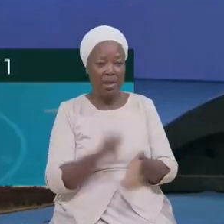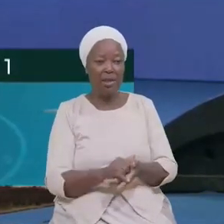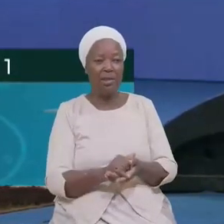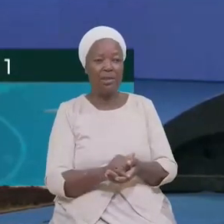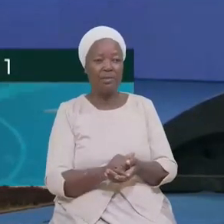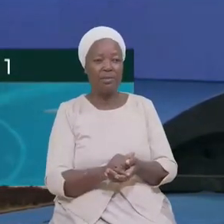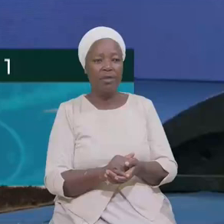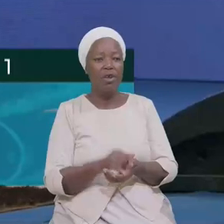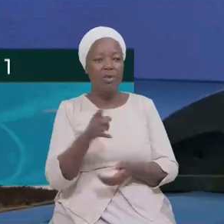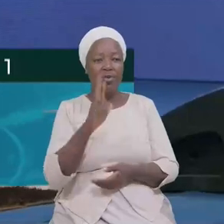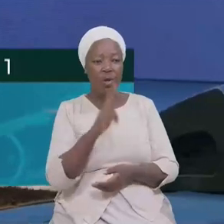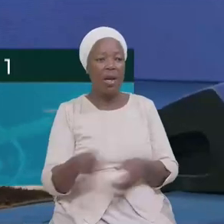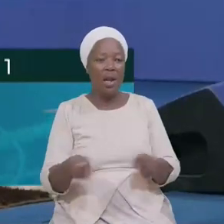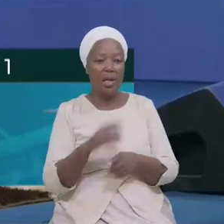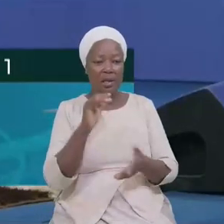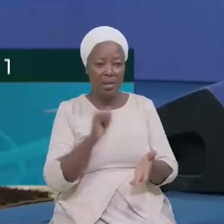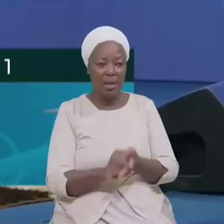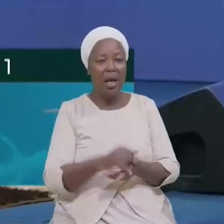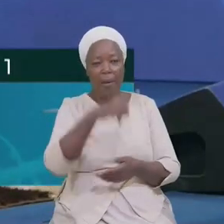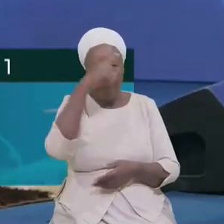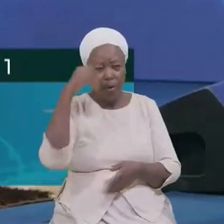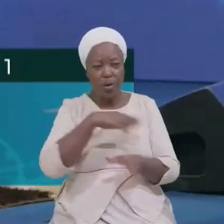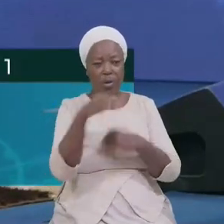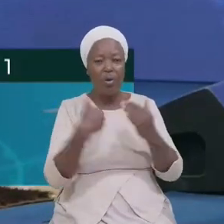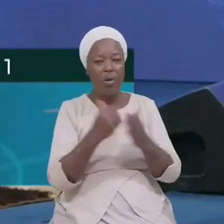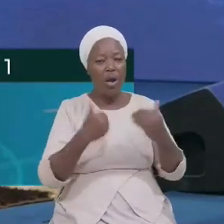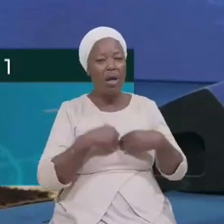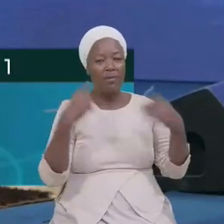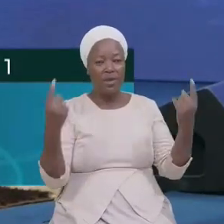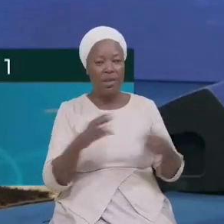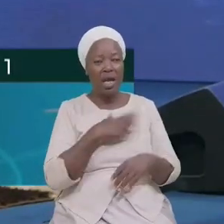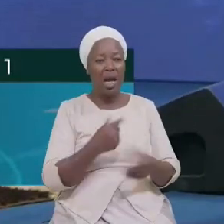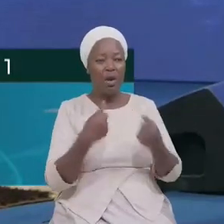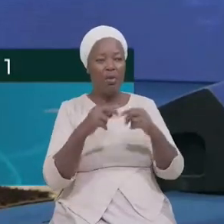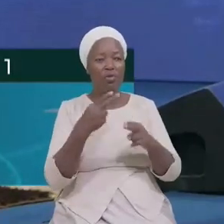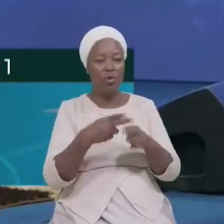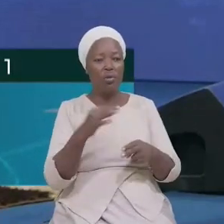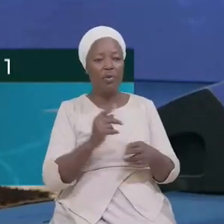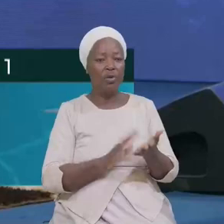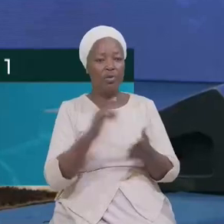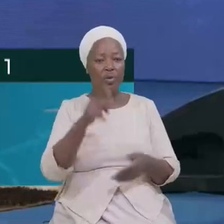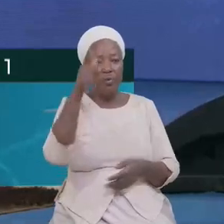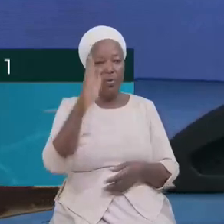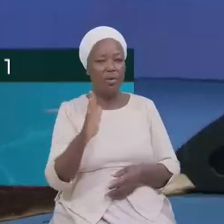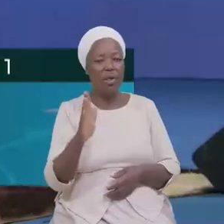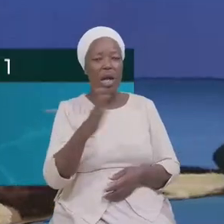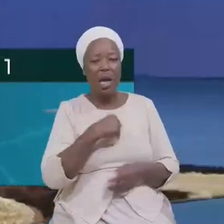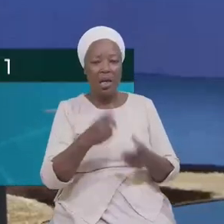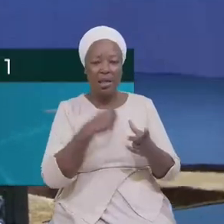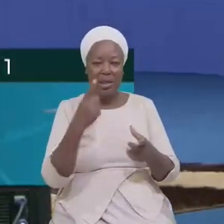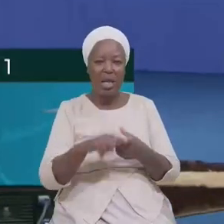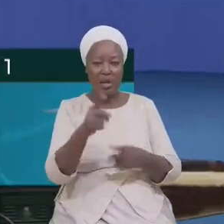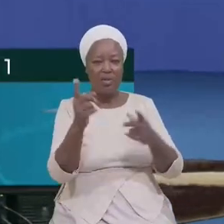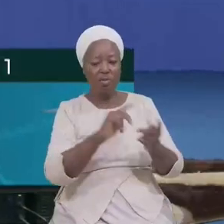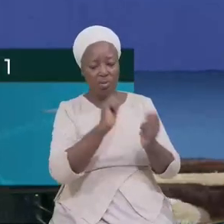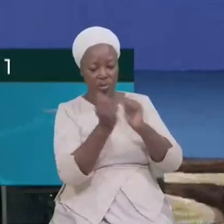Vous étiez comme ça. Parce que tous ont péché. Et soit privé de la gloire de Dieu. Alors vous avez